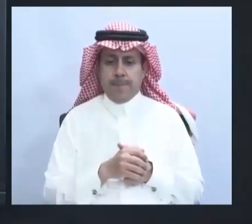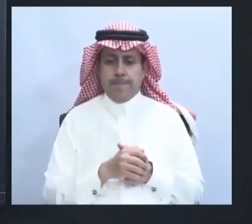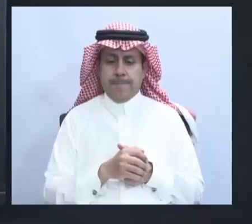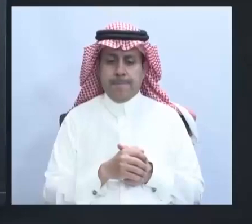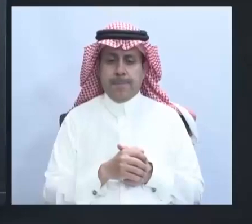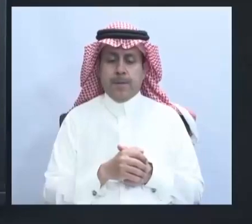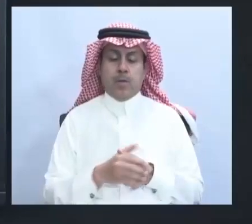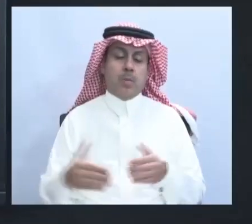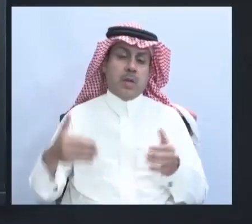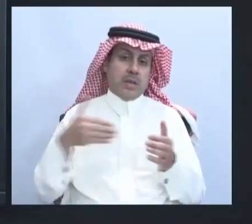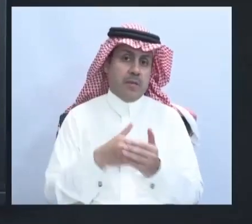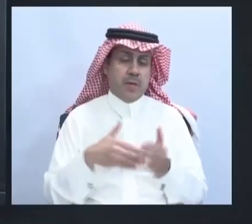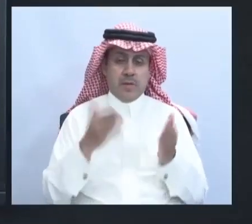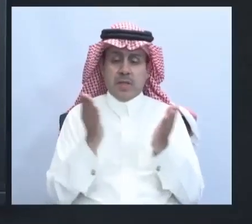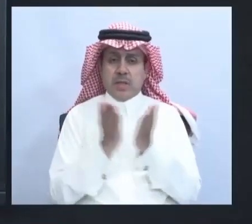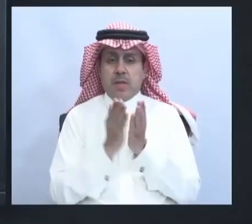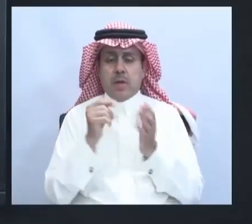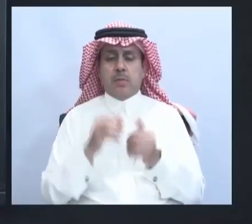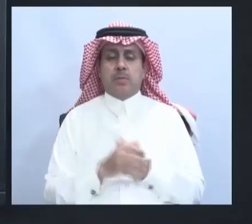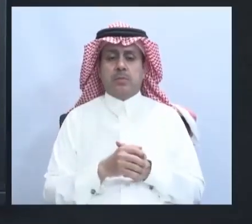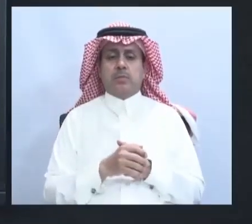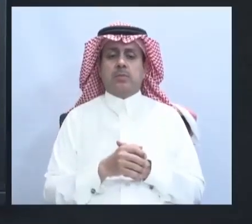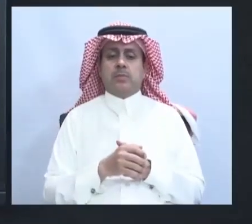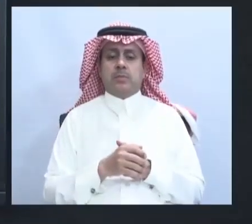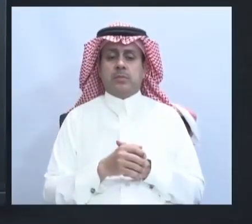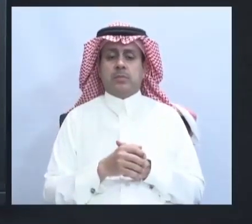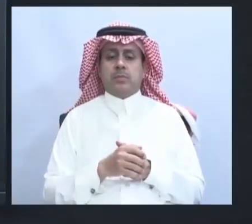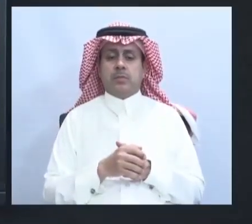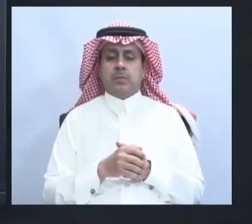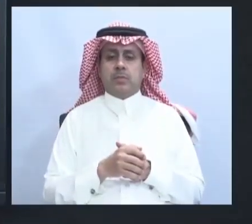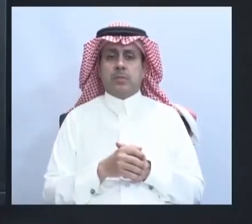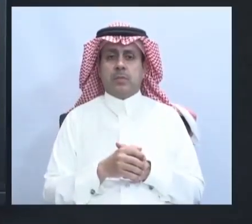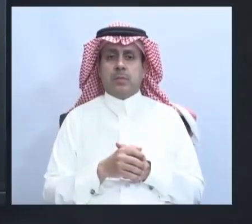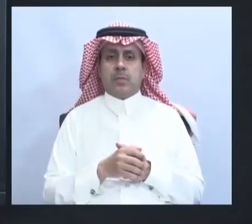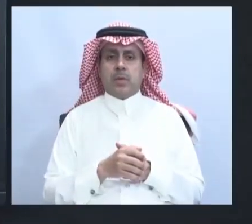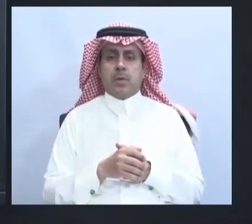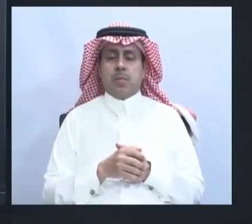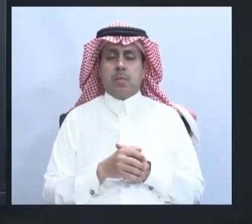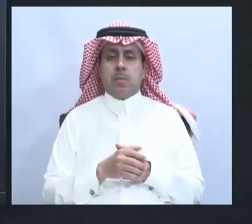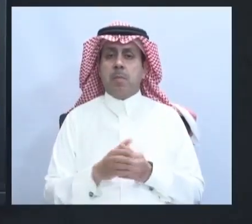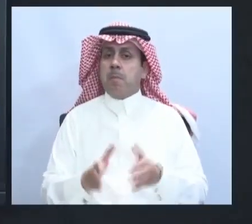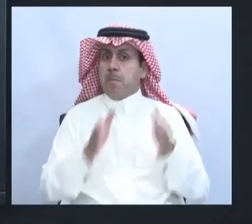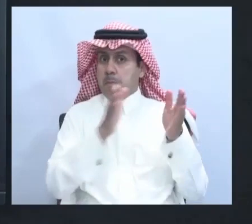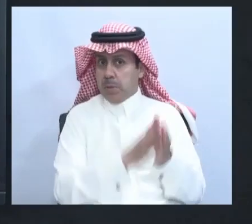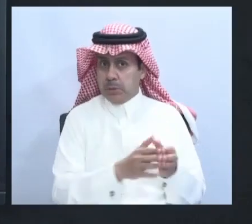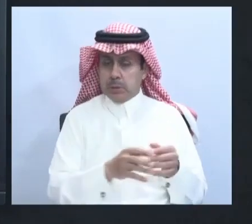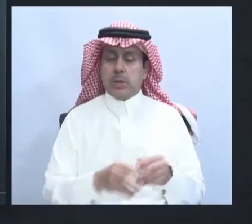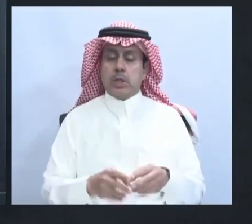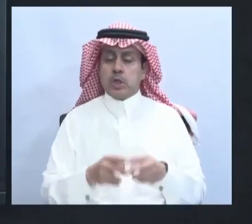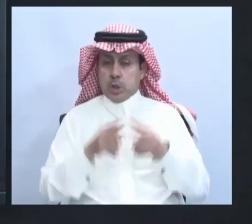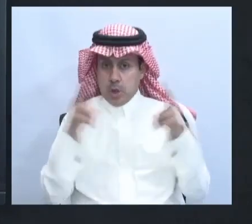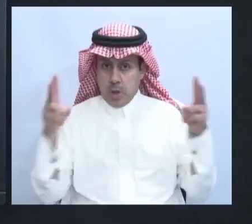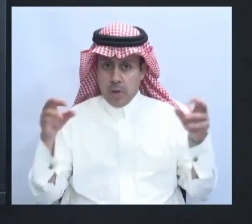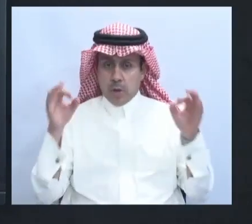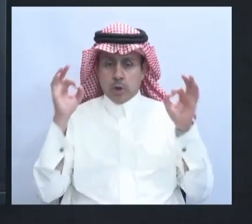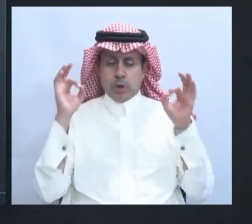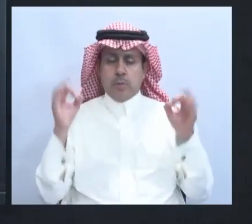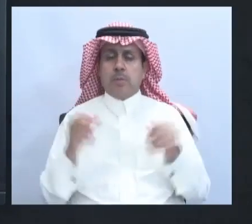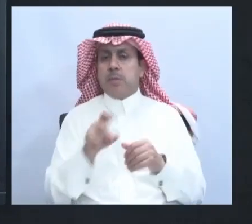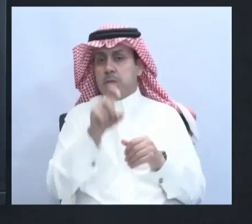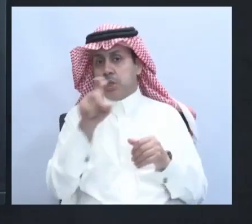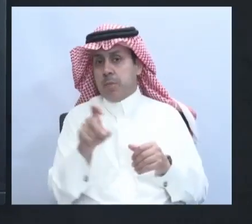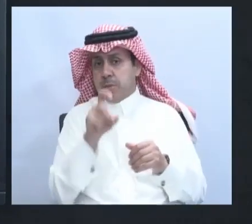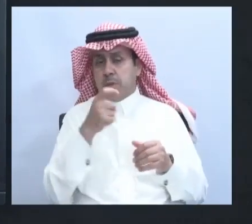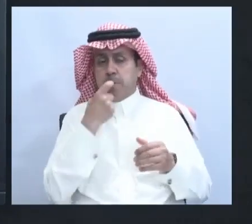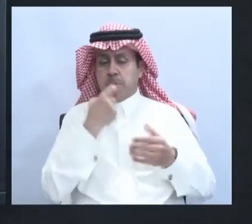ذلك اتي واياكم ايها الطلاب والطالبات الى ختام درسنا بعد استعراض جميل بحمد الله تعالى مع مسائل